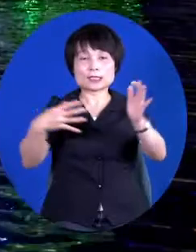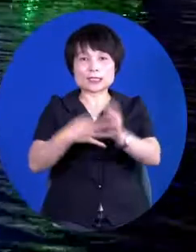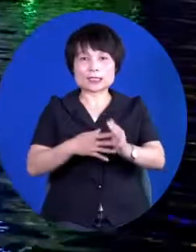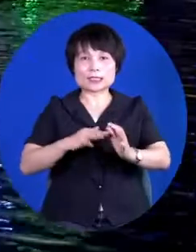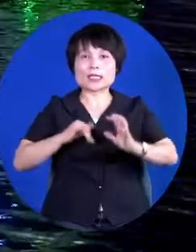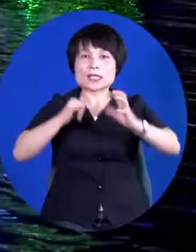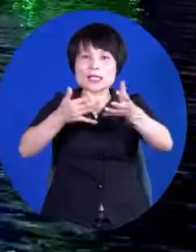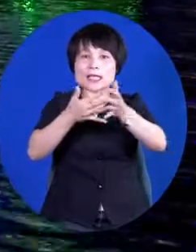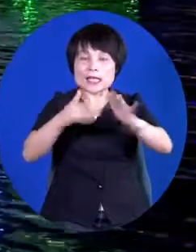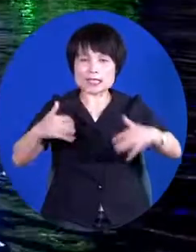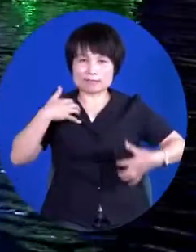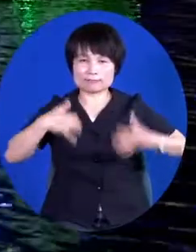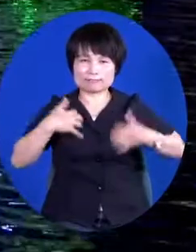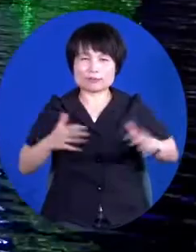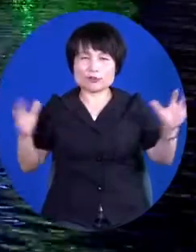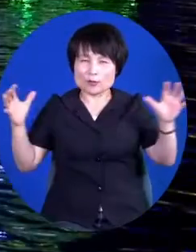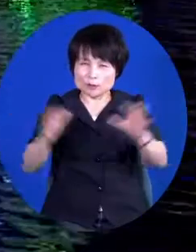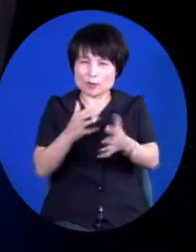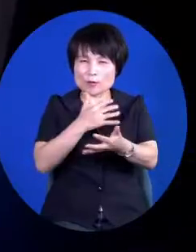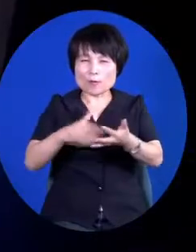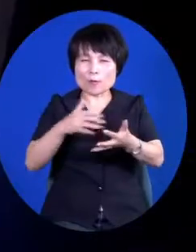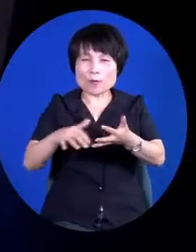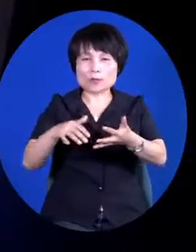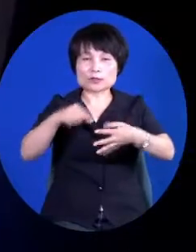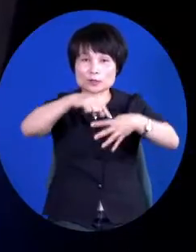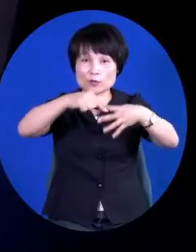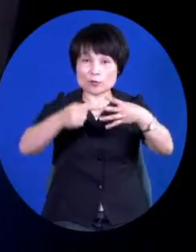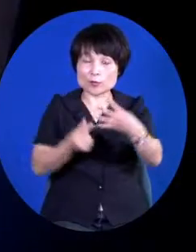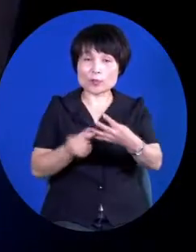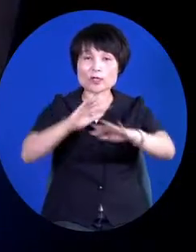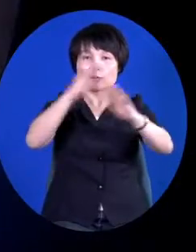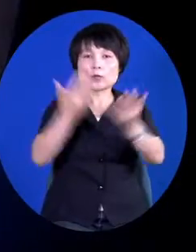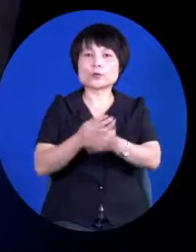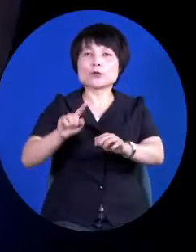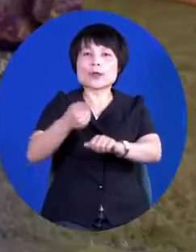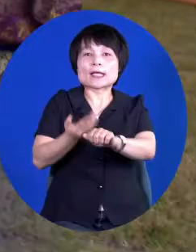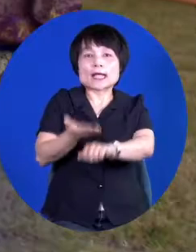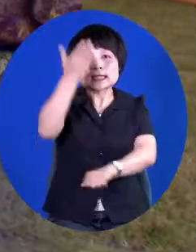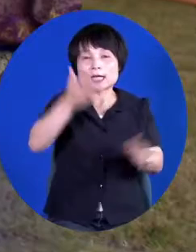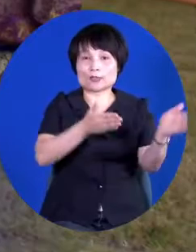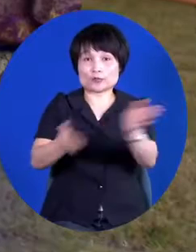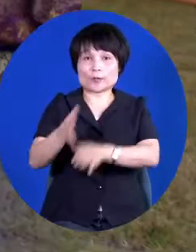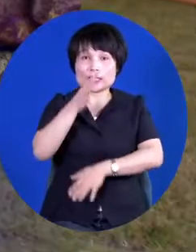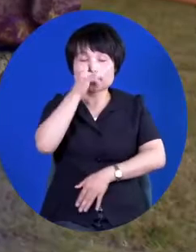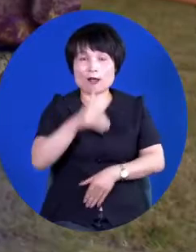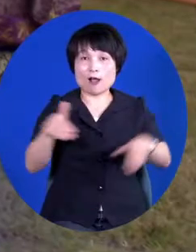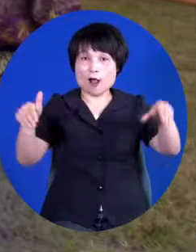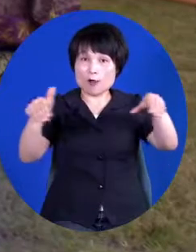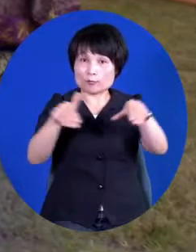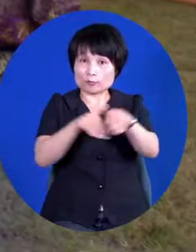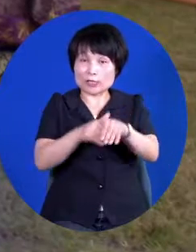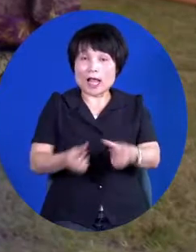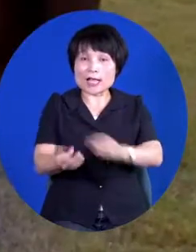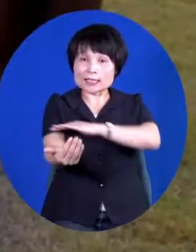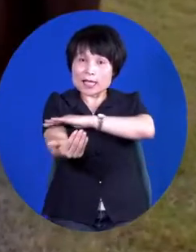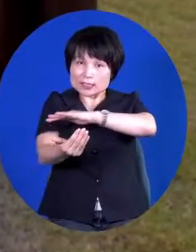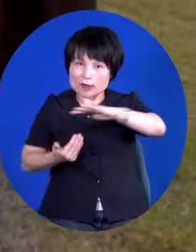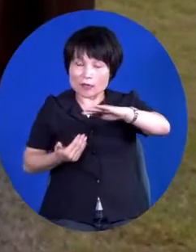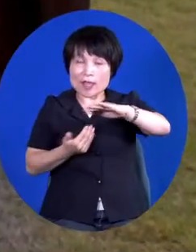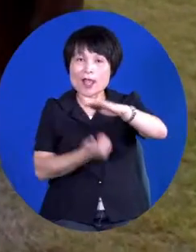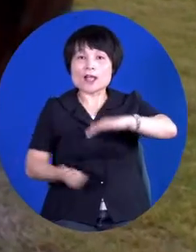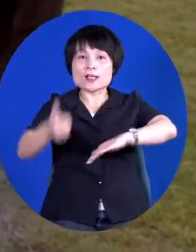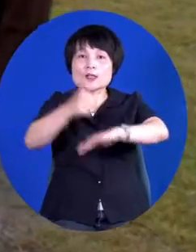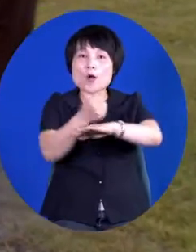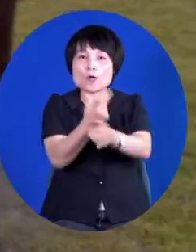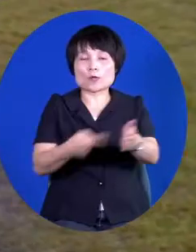4일까지 세계인의 흥을 모으는 100여 개의 다채로운 프로그램을 진행하는데요. 문화제의 시작을 알리고 행사의 성공